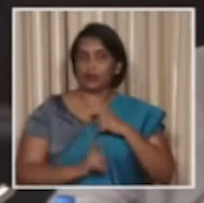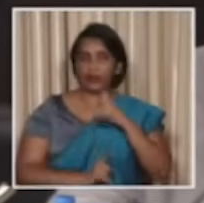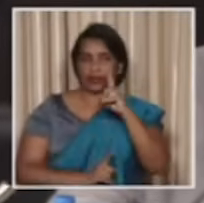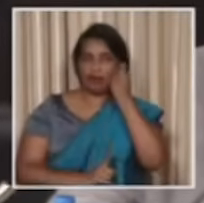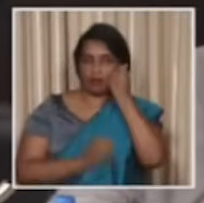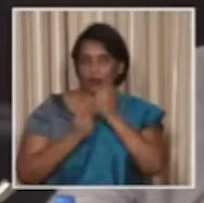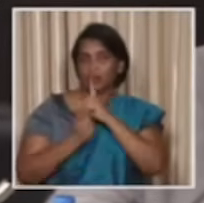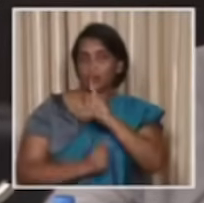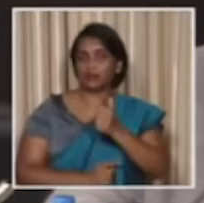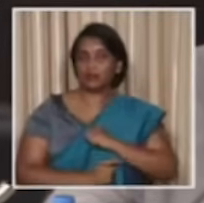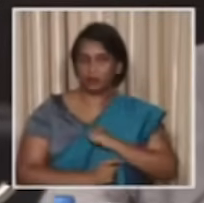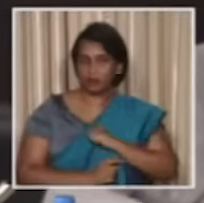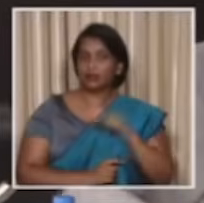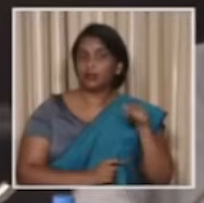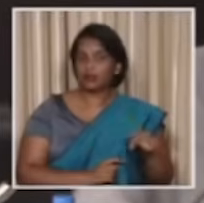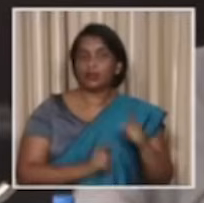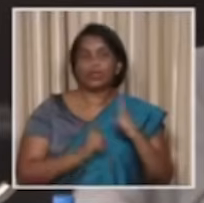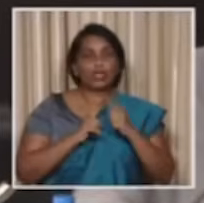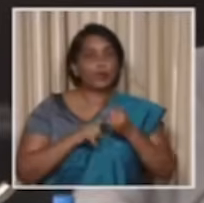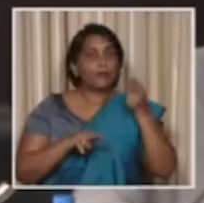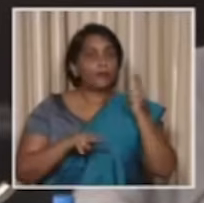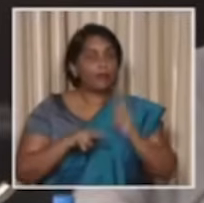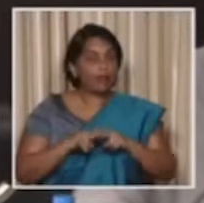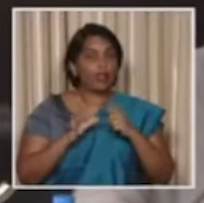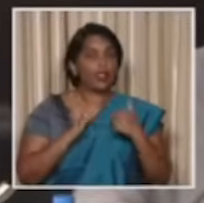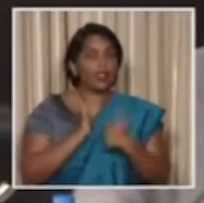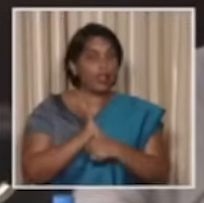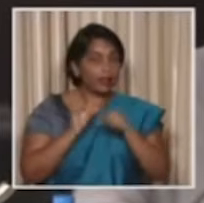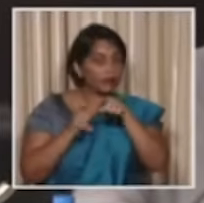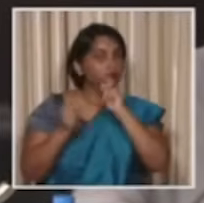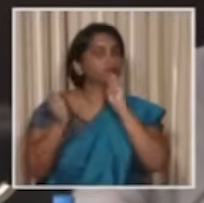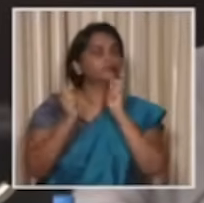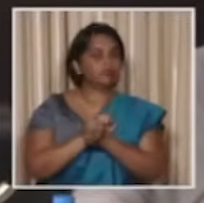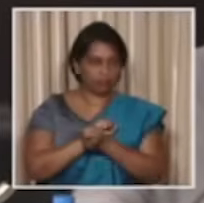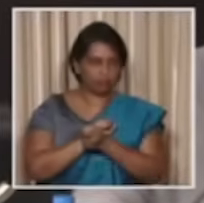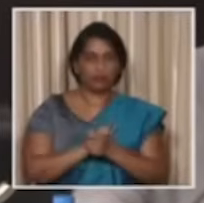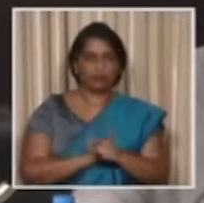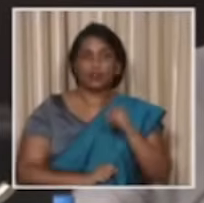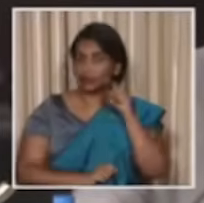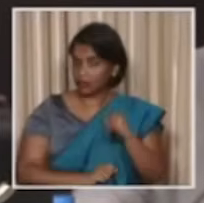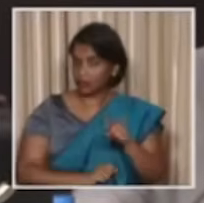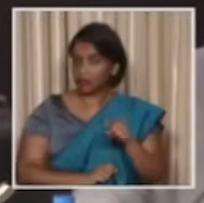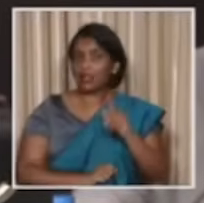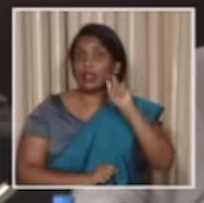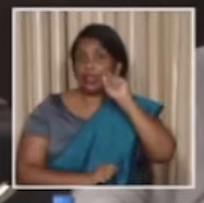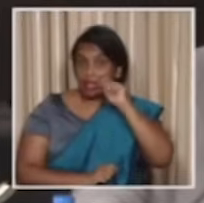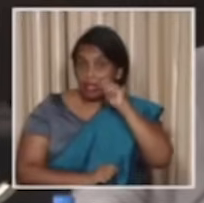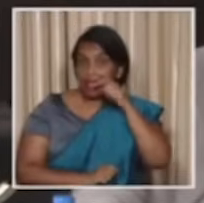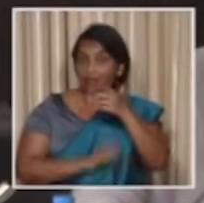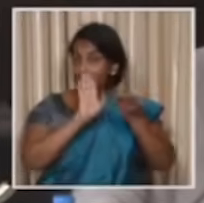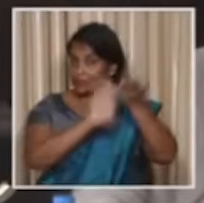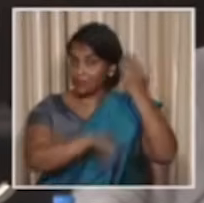යෝජනාවක් ගේන්න කැමති. ඒ තමයි අපි අර්ථසාධක පනතට සංශෝධනයක් ගේමු. ඔබතුමාගේ පියාගේ කාලේ